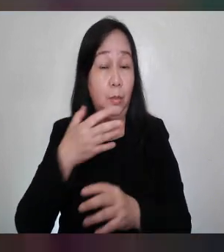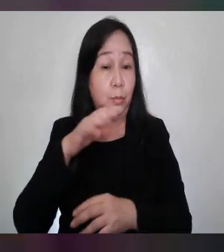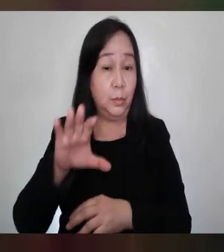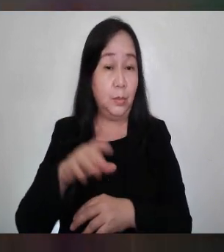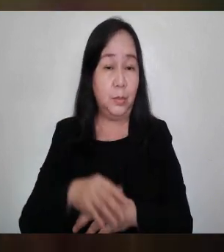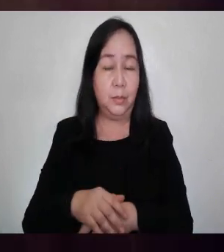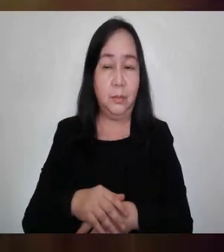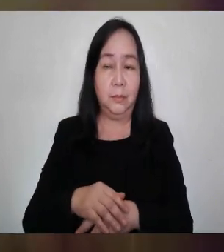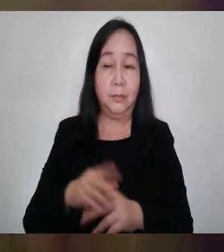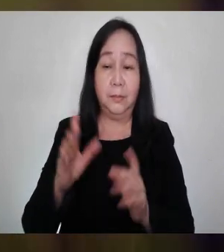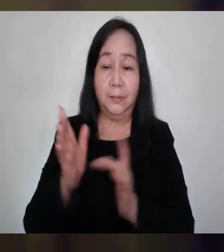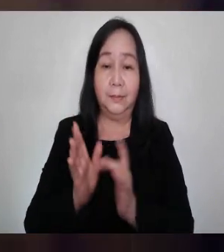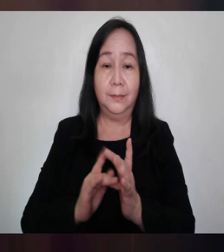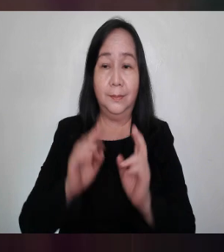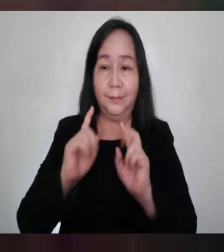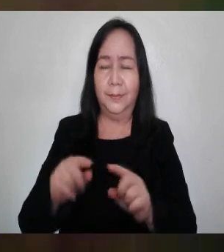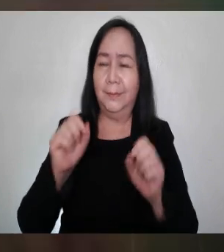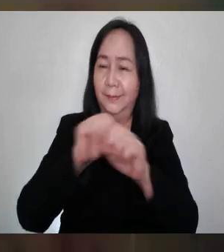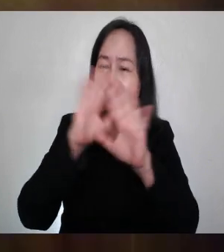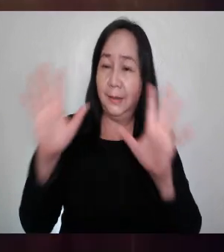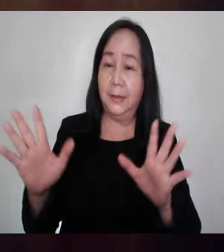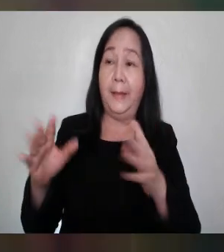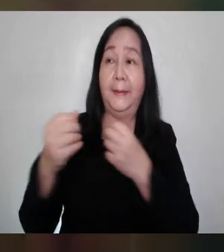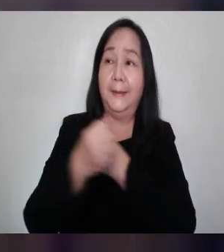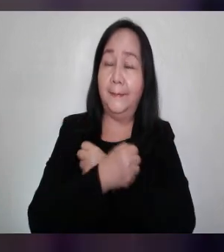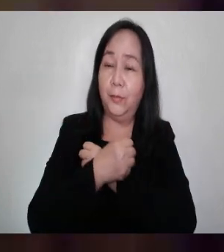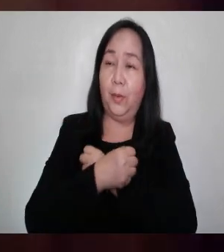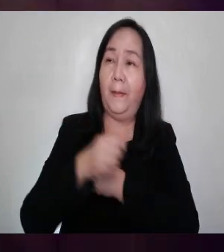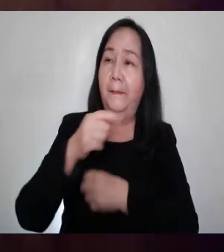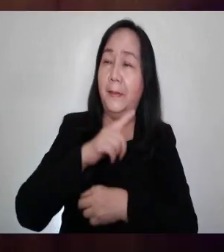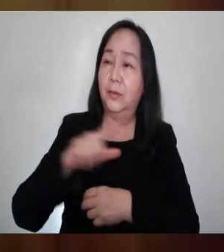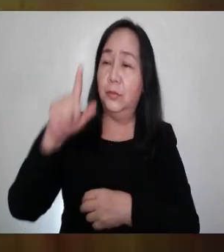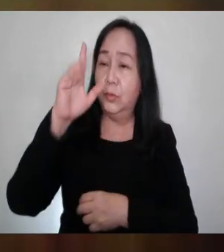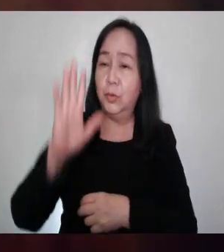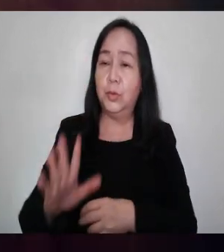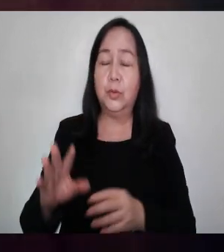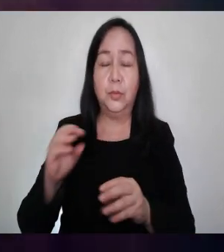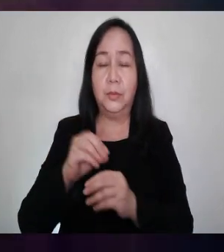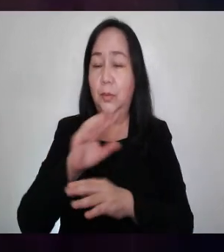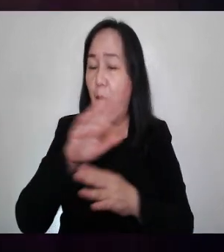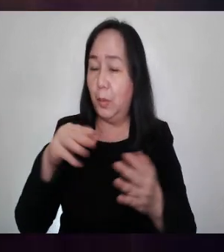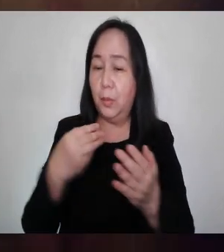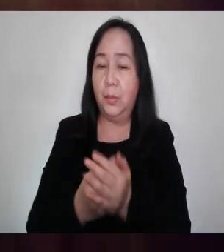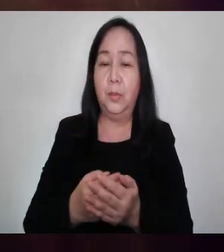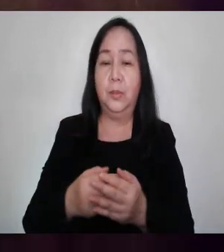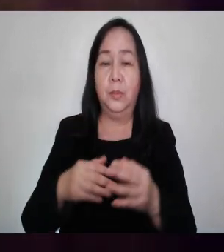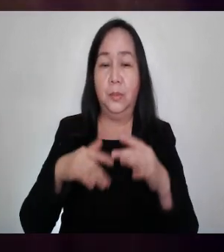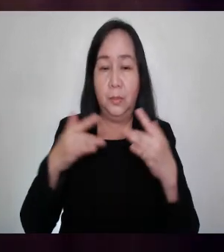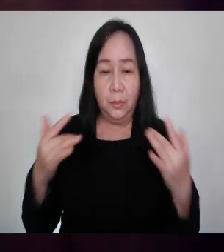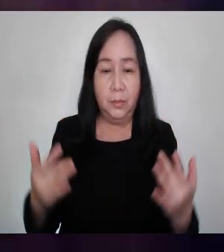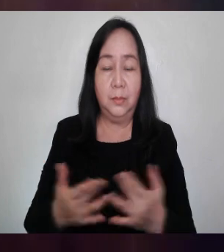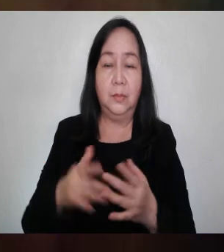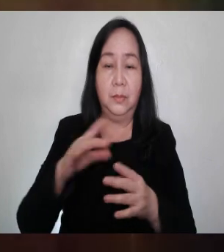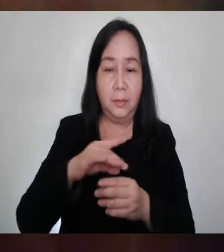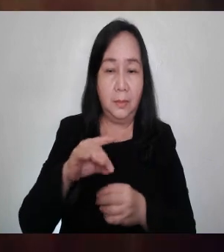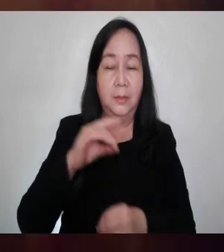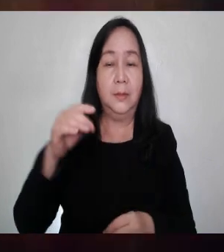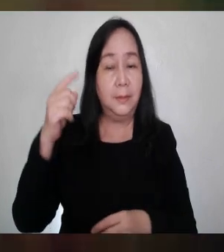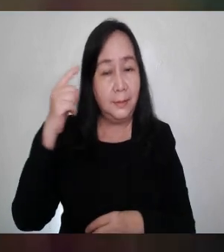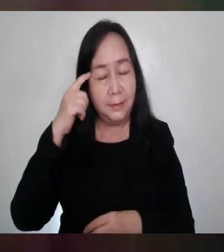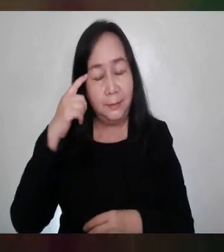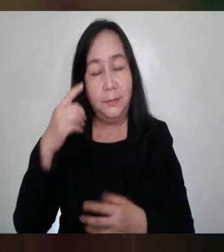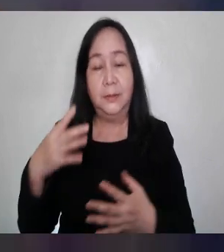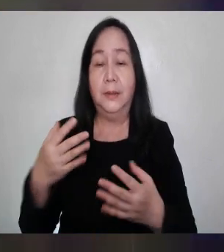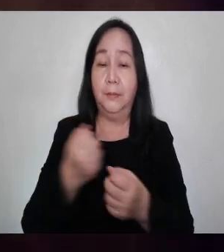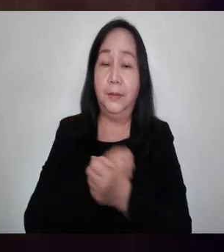Ang sagot niya ay malinaw. Ibigin mo ang Panginoon mong Diyos ng buo mong puso, kaluluwa, isip at